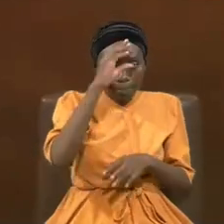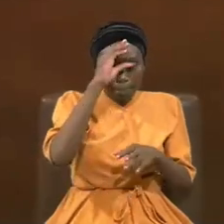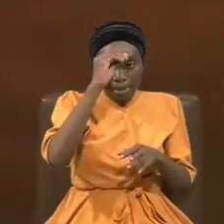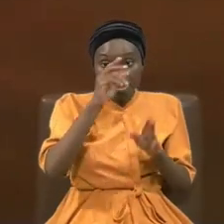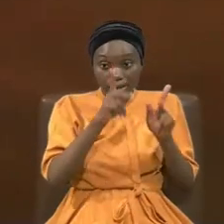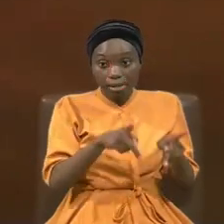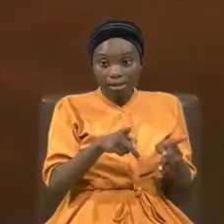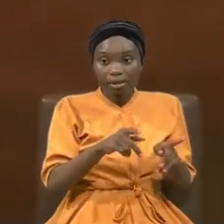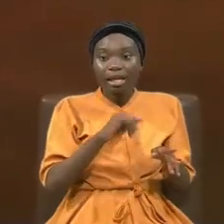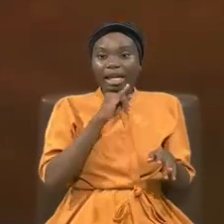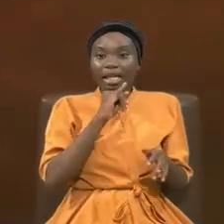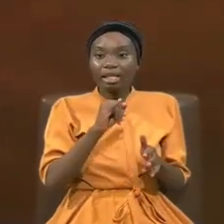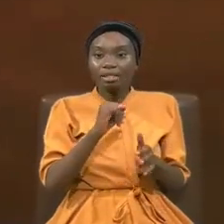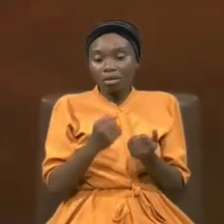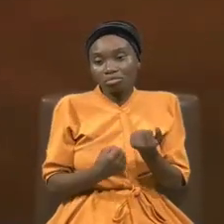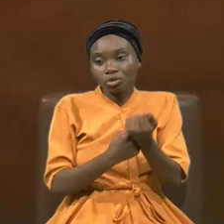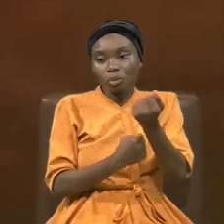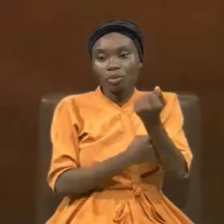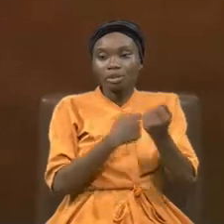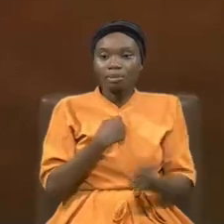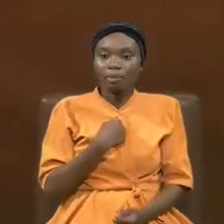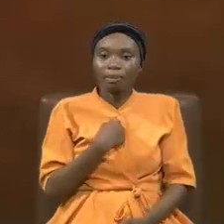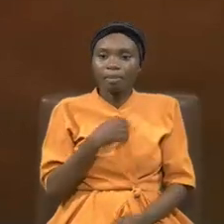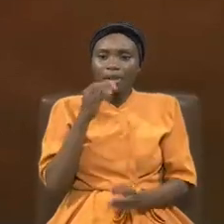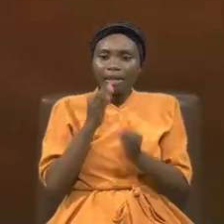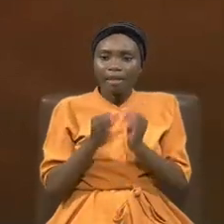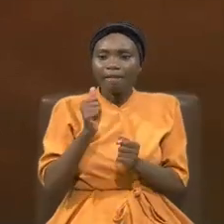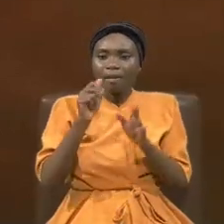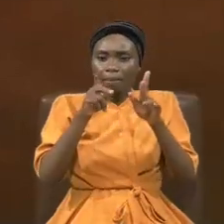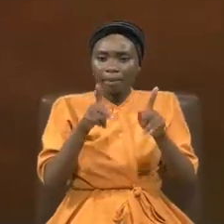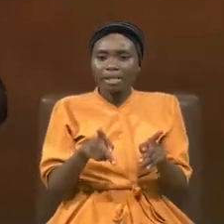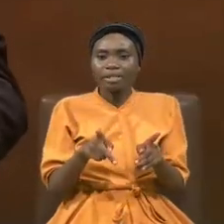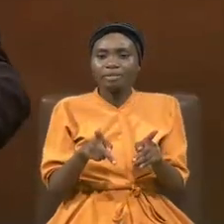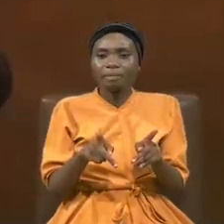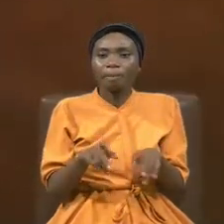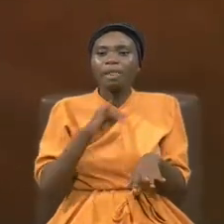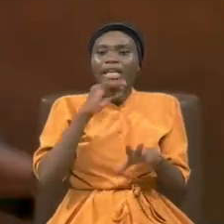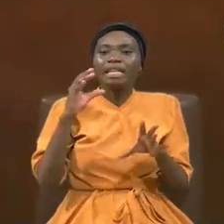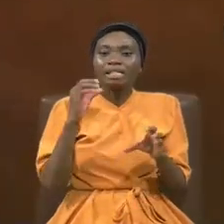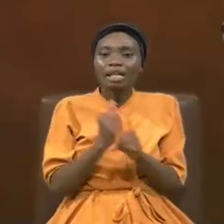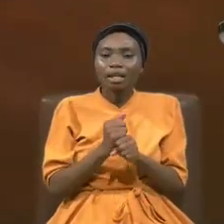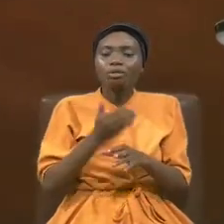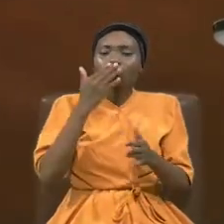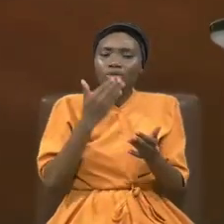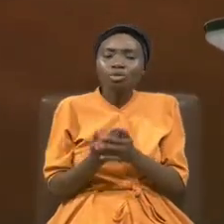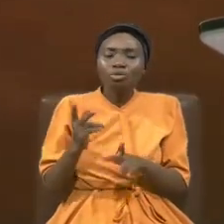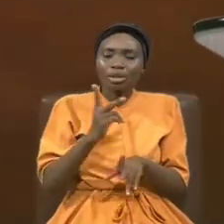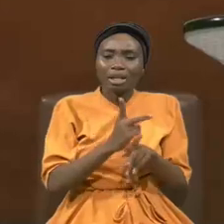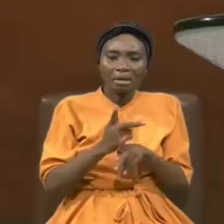personne m'assiste, si une personne prend soin de